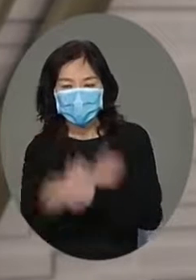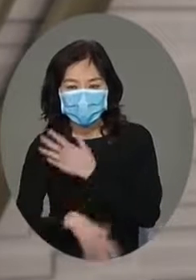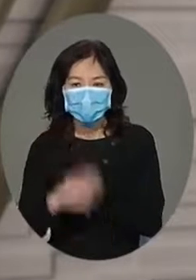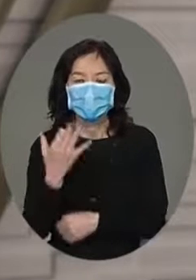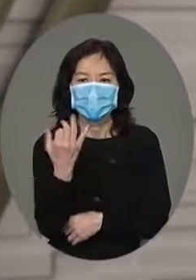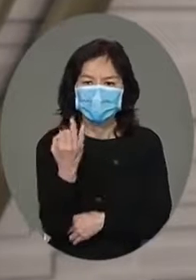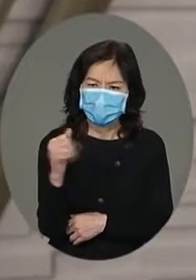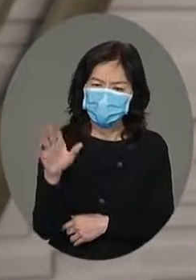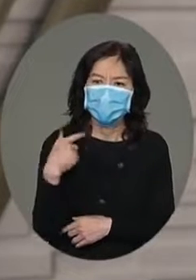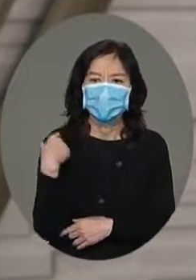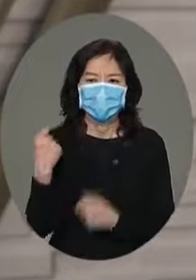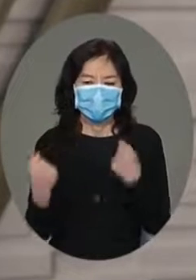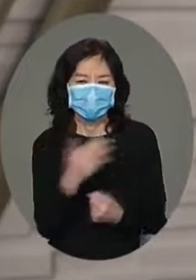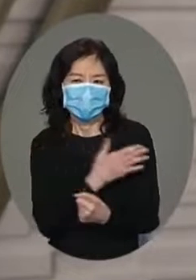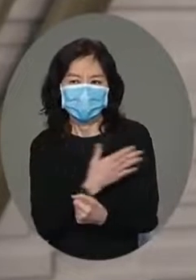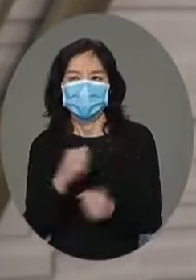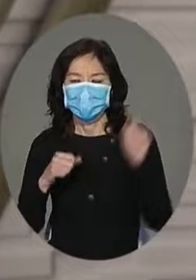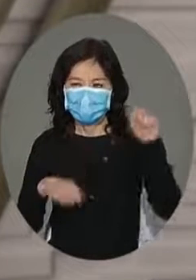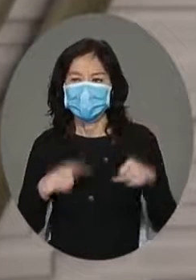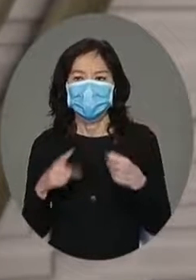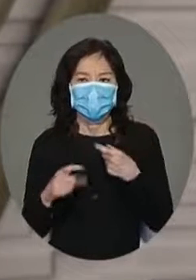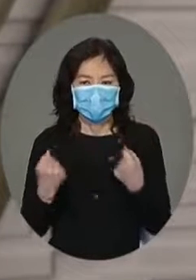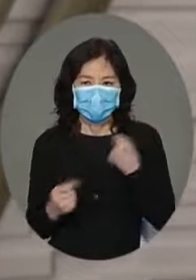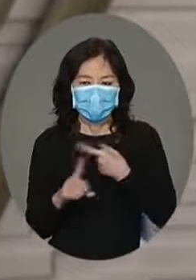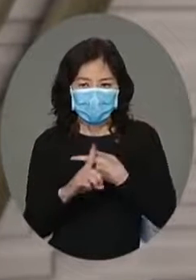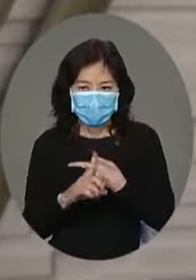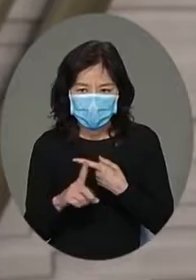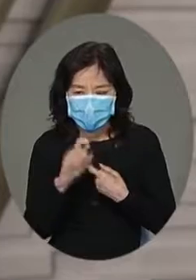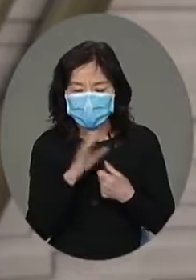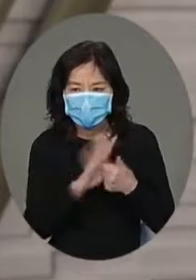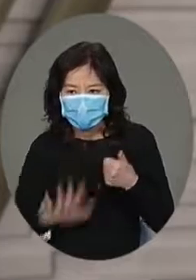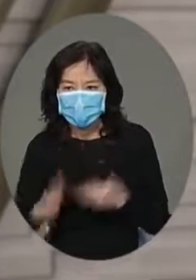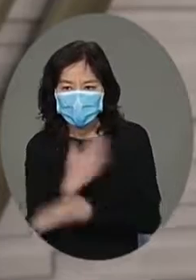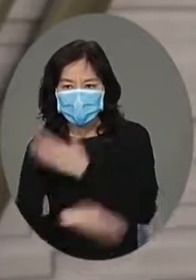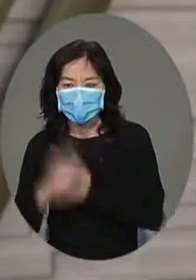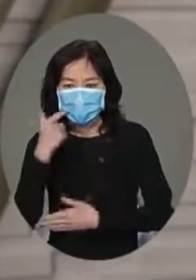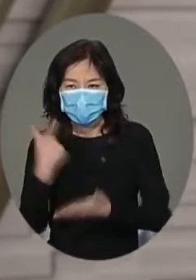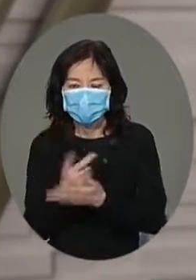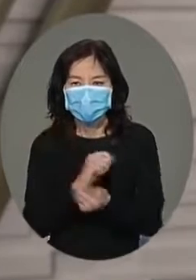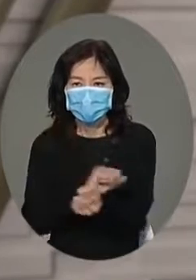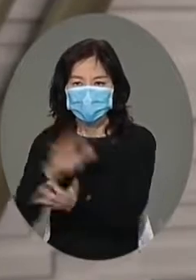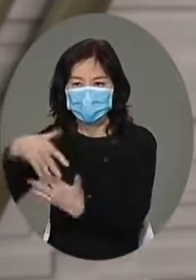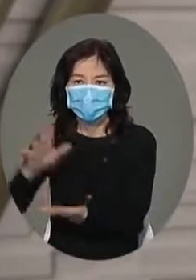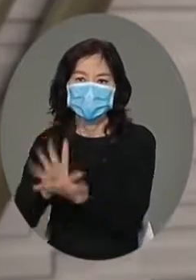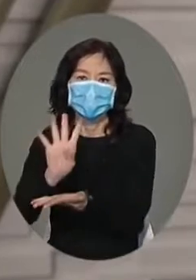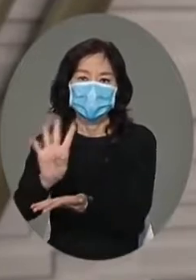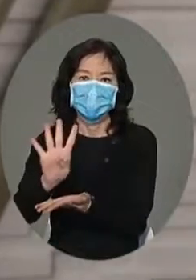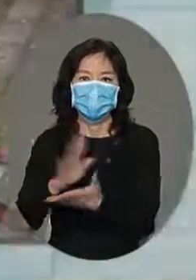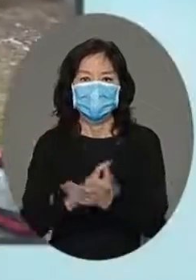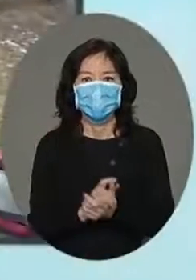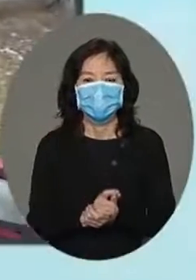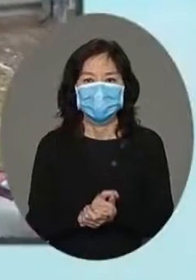事九巴司機早前承認危險駕駛導致他人死亡和嚴重受傷，被判入獄四年。